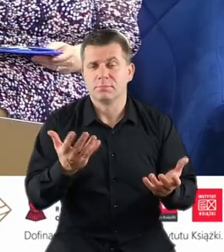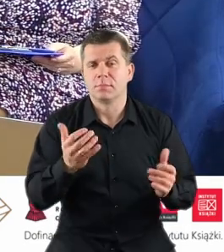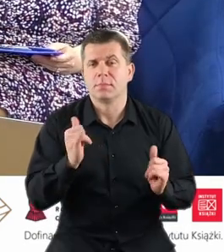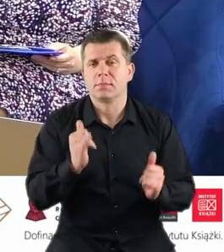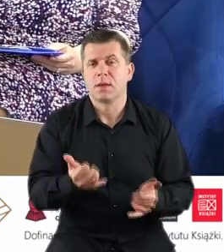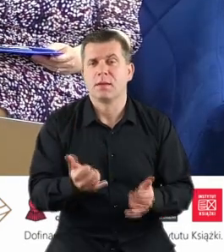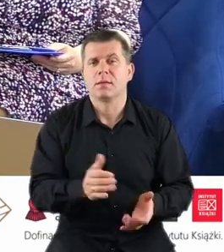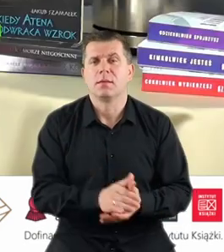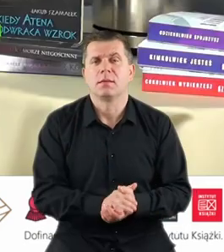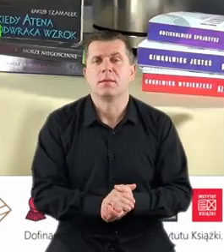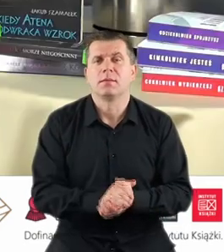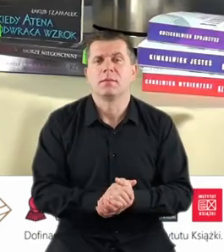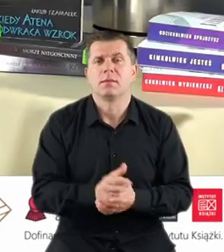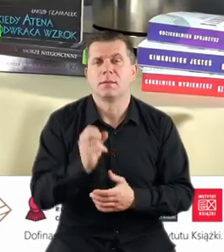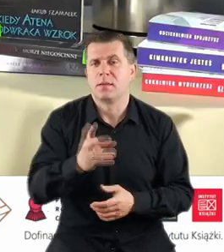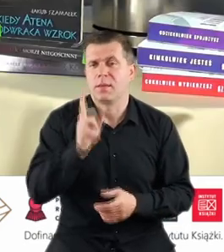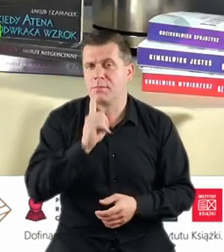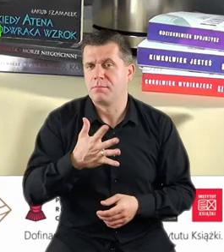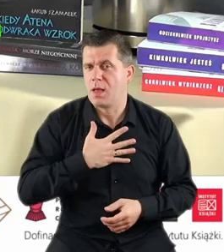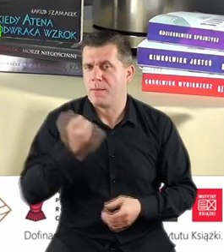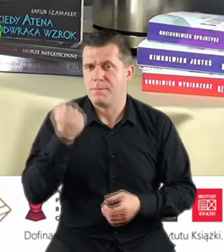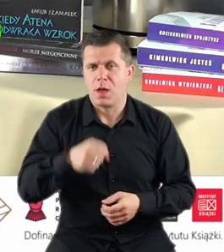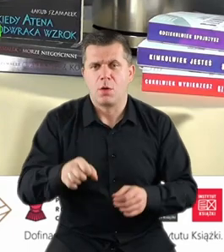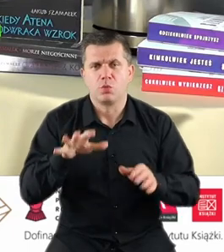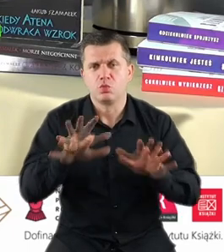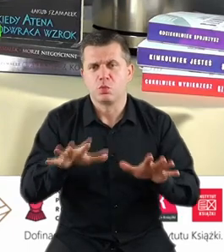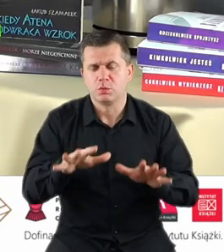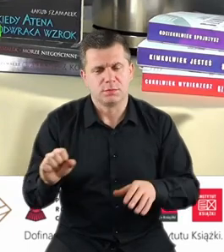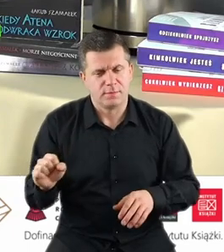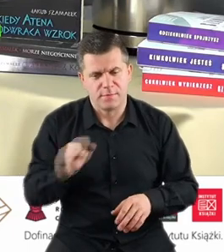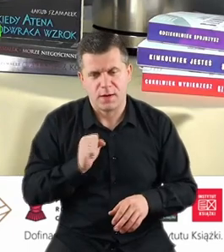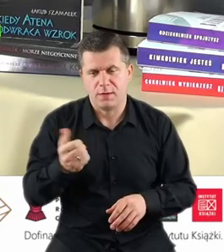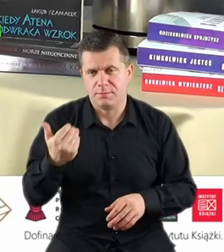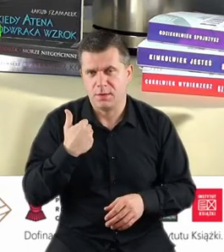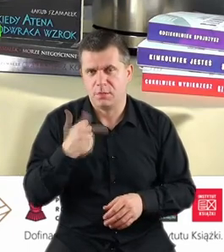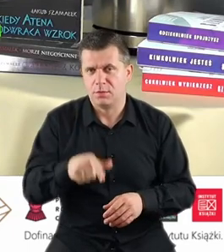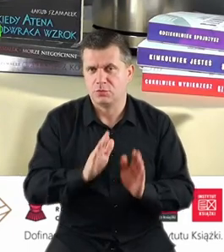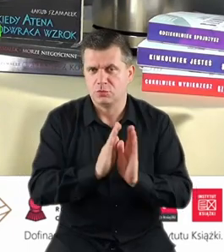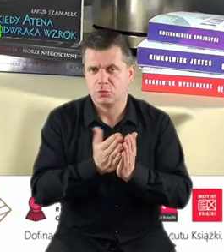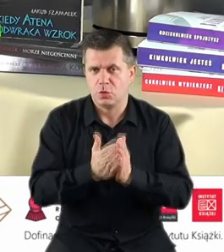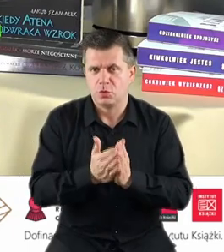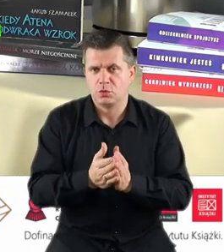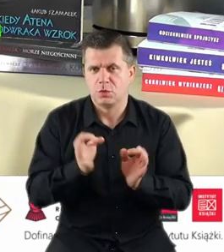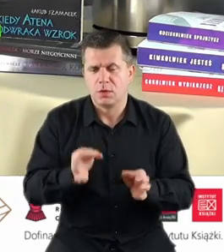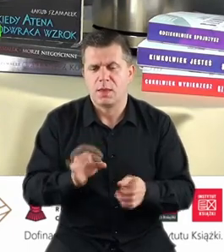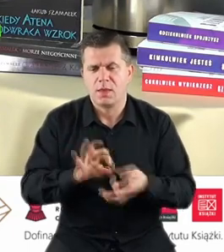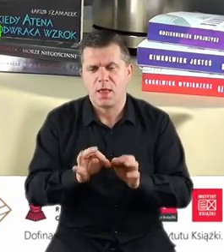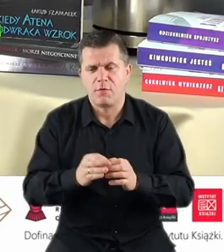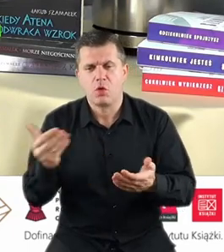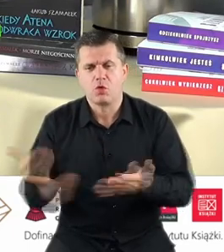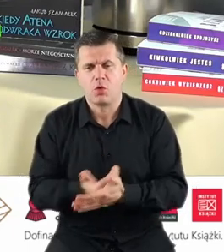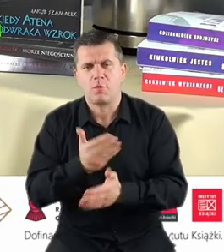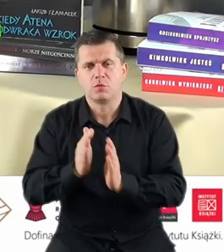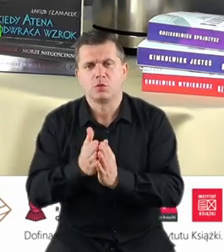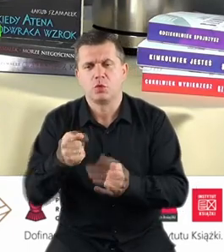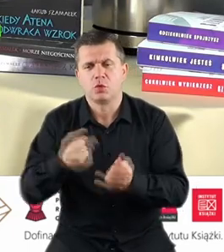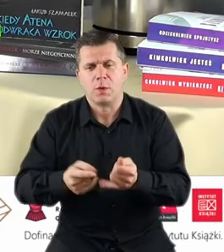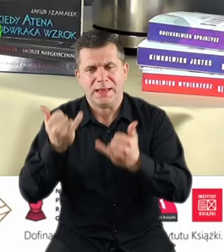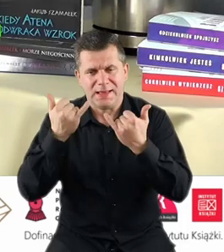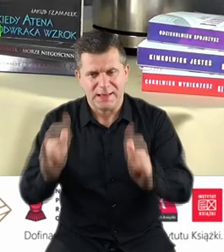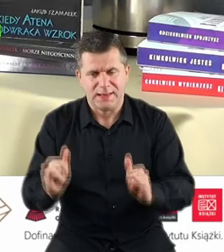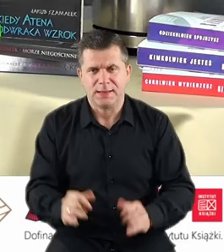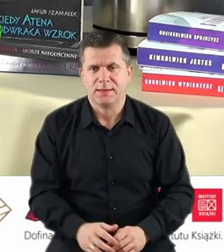skrzydeł. Tak. To naprawdę ja bardzo miałem dużo frajdy z pracy nad tymi książkami i mimo, że teraz w tych nowszych książkach zupełnie